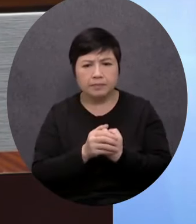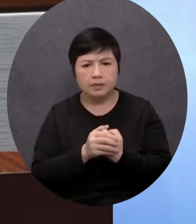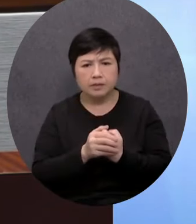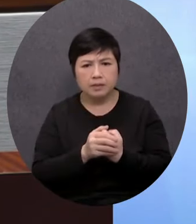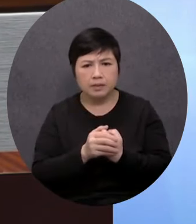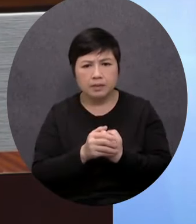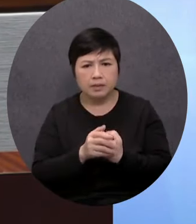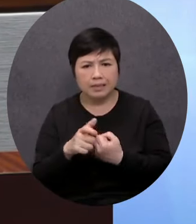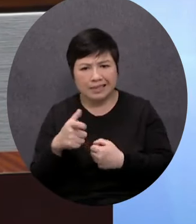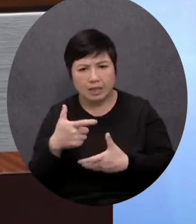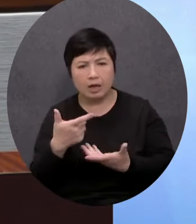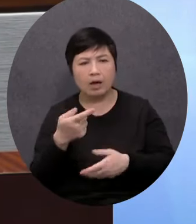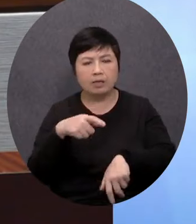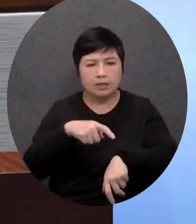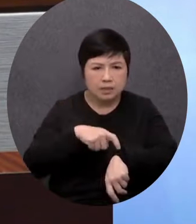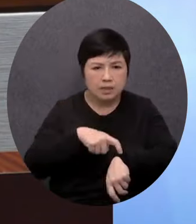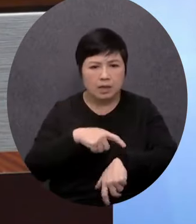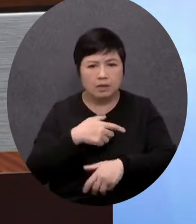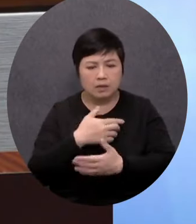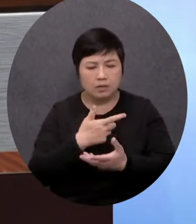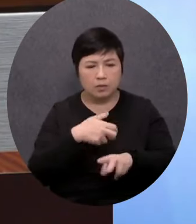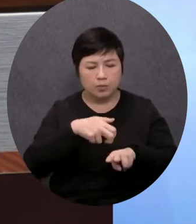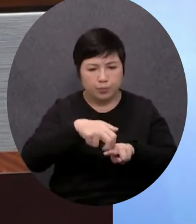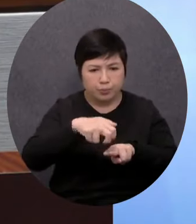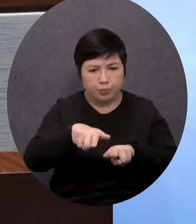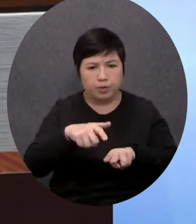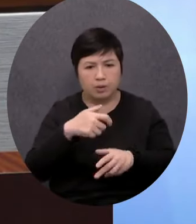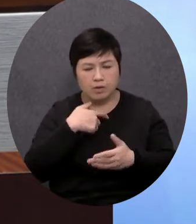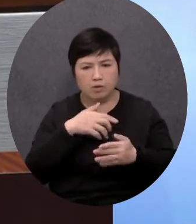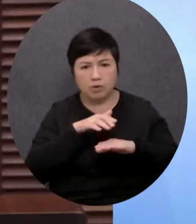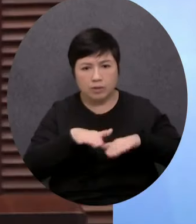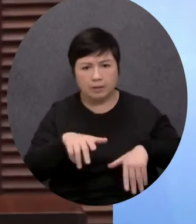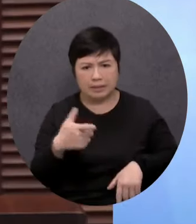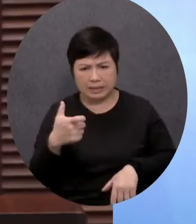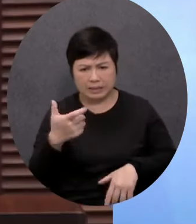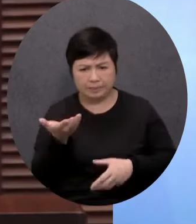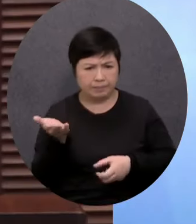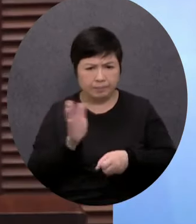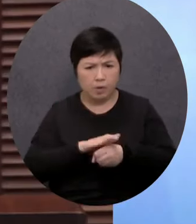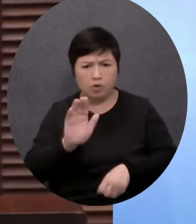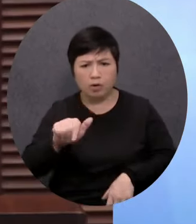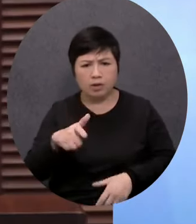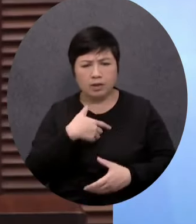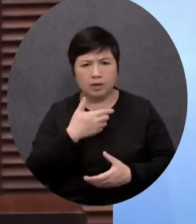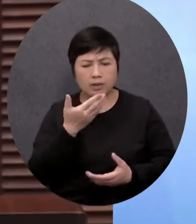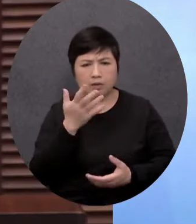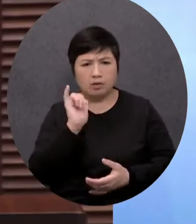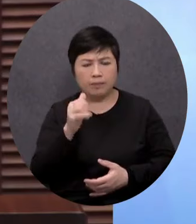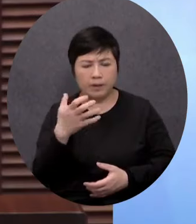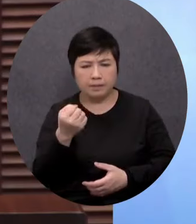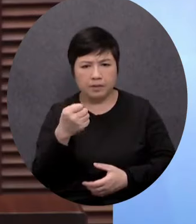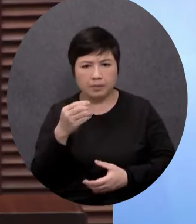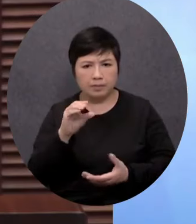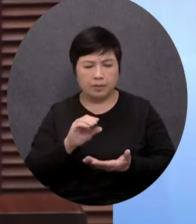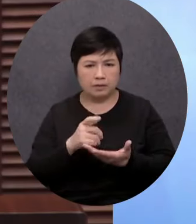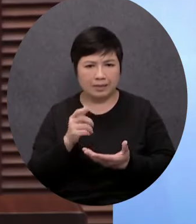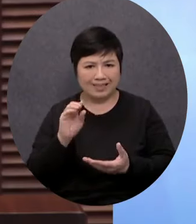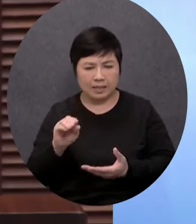有限的資源和時間裏面咧，確保路軌嗰個 唔係錢可以搭夠嘅咩？你六百五十億，你咪加多啲車，加多啲人